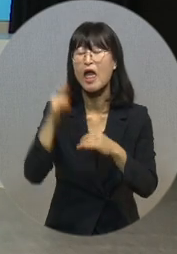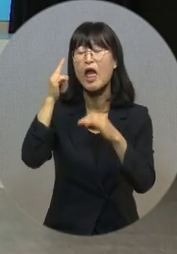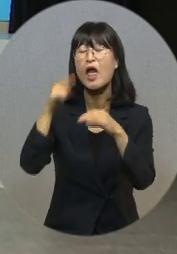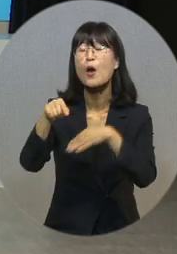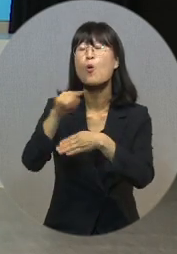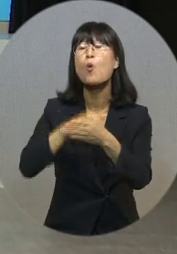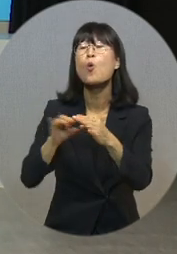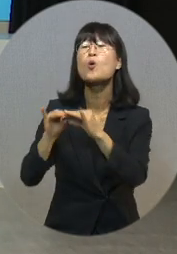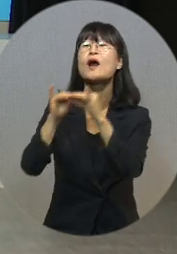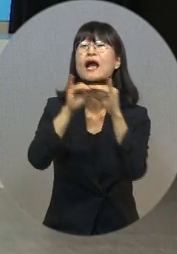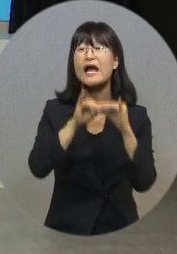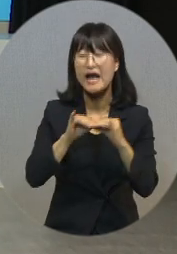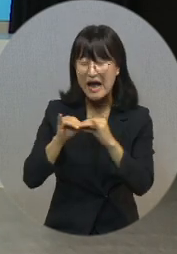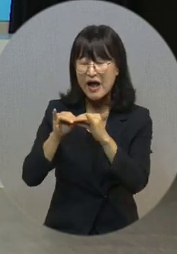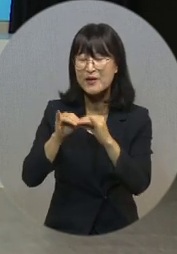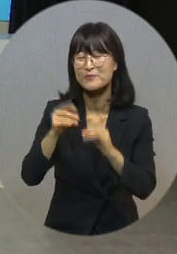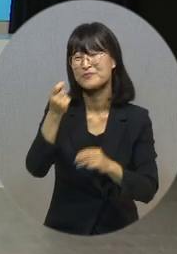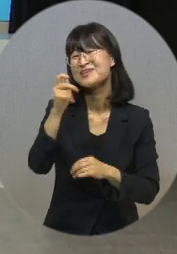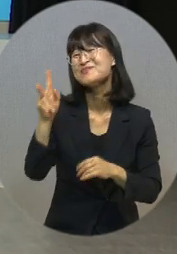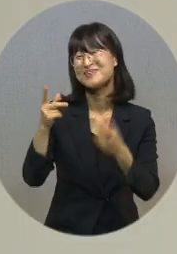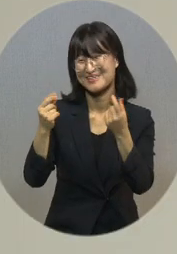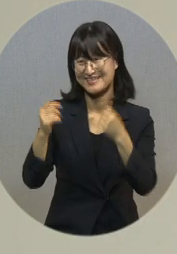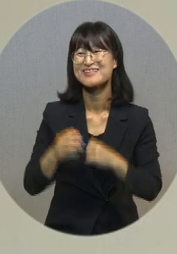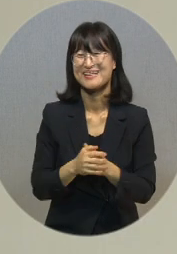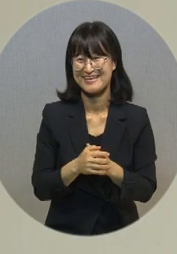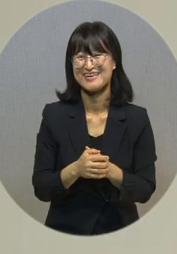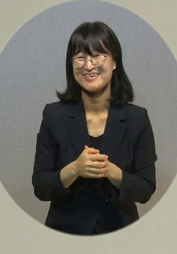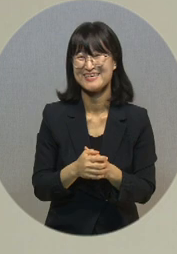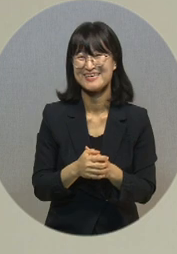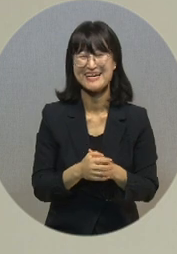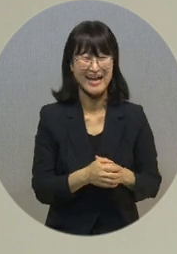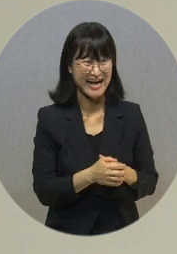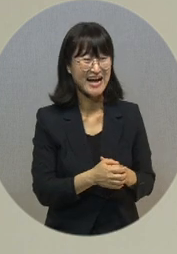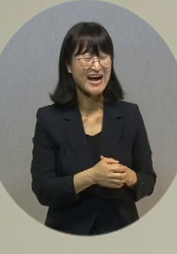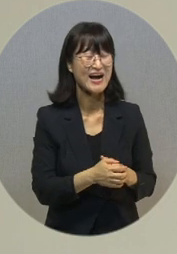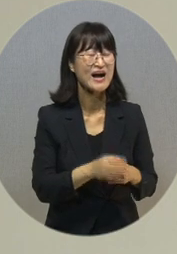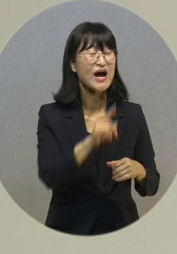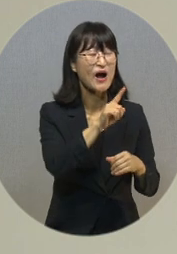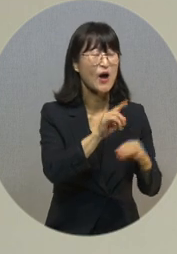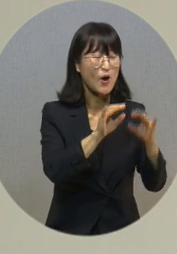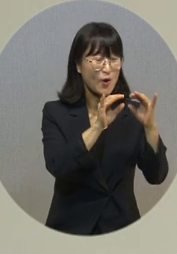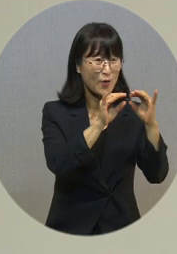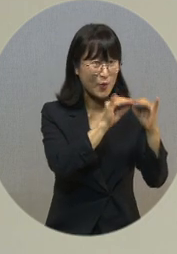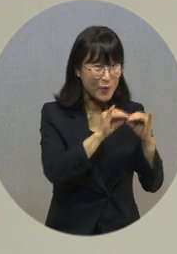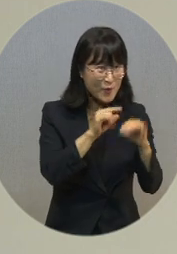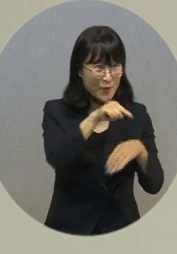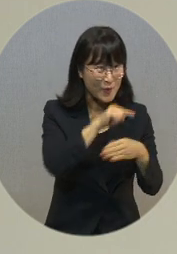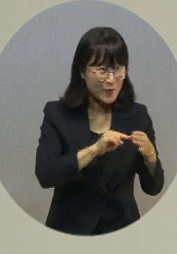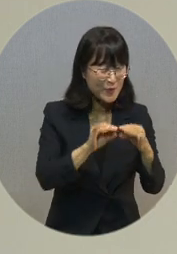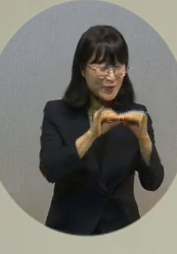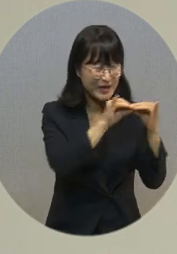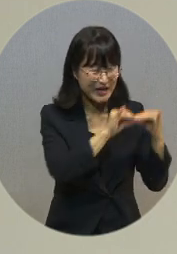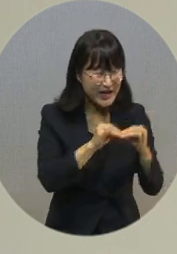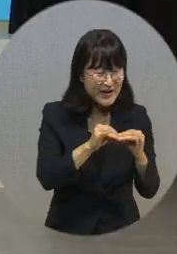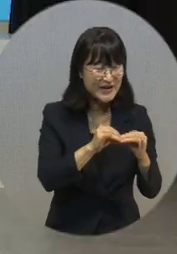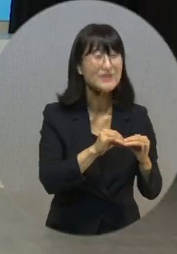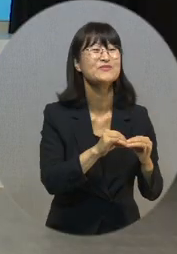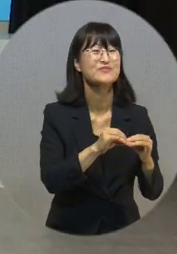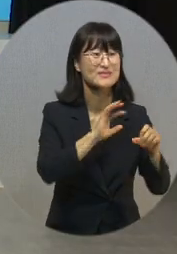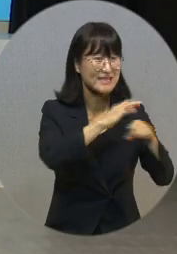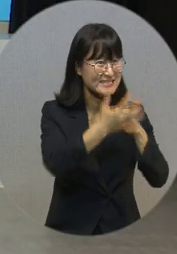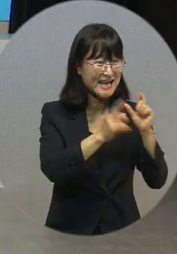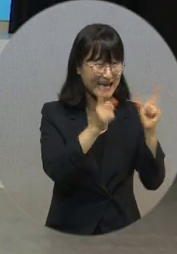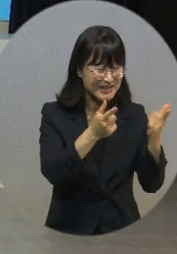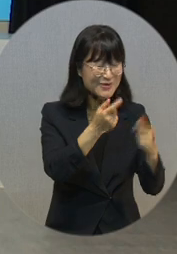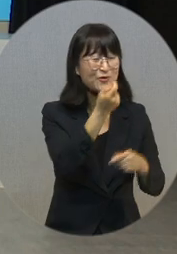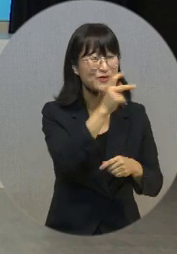시청자 여러분, 최보윤의 공감TV, 공감세상이 아니에요. 공감TV입니다. 최보윤 의원. 네. 홍보